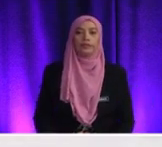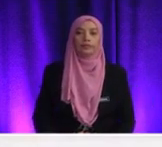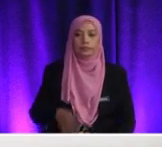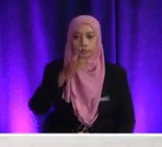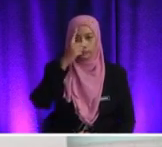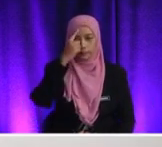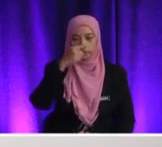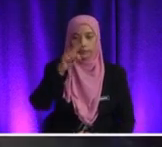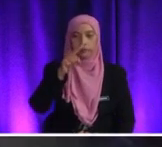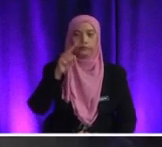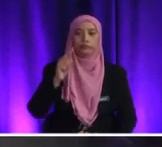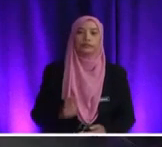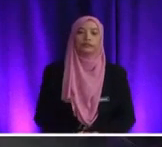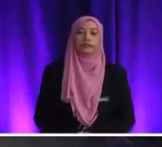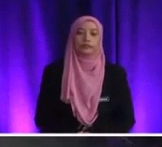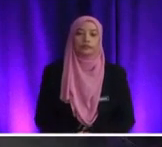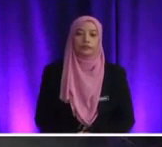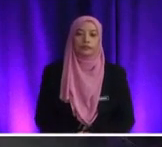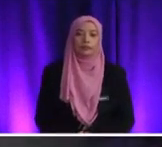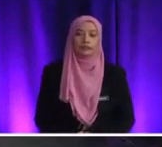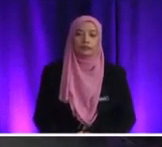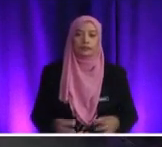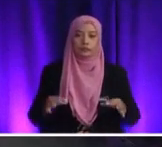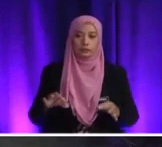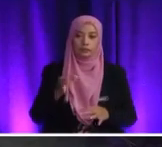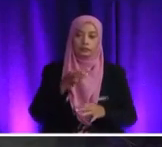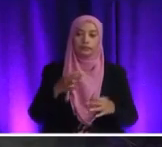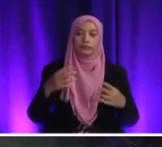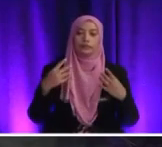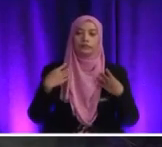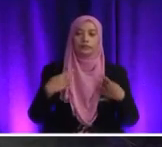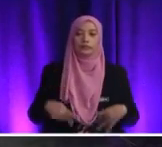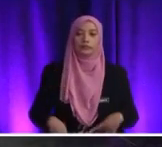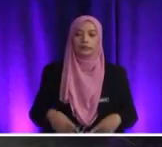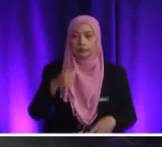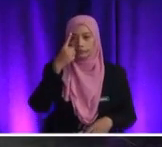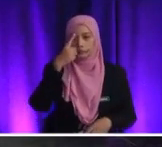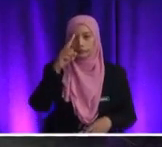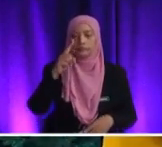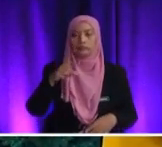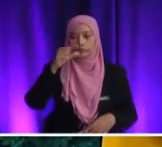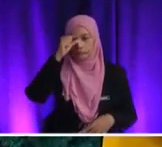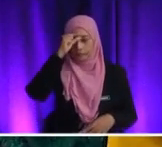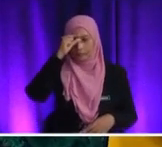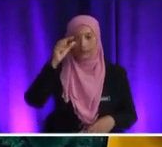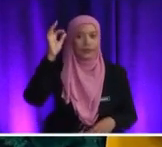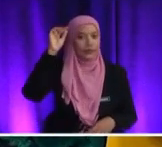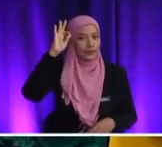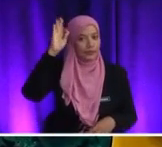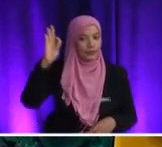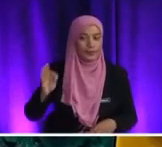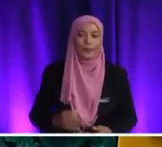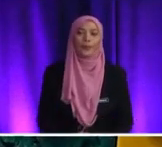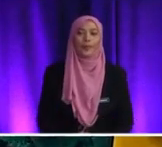suatu hari nanti amin jodoh amin nanti jadi pvc untuk abang biji aja